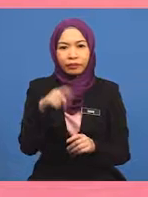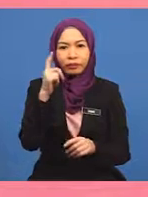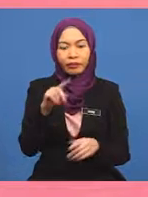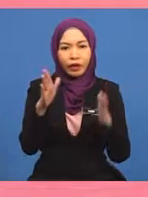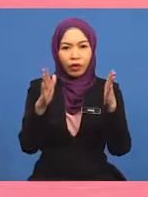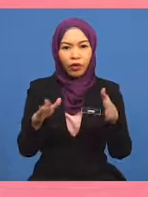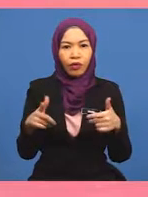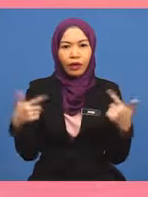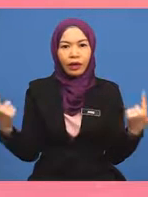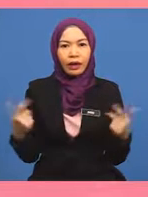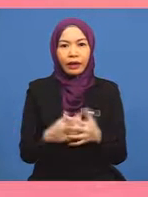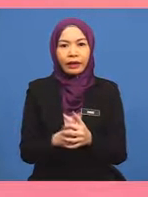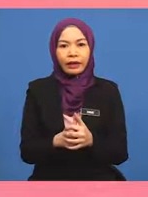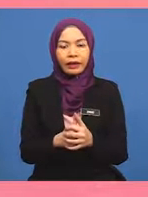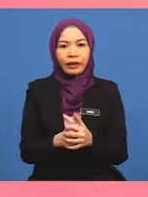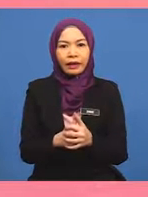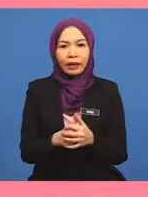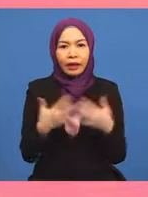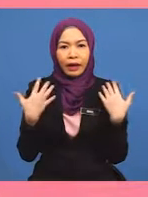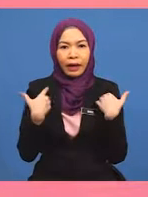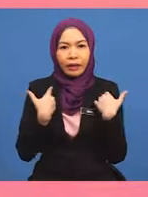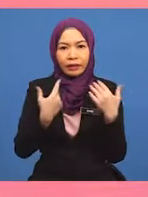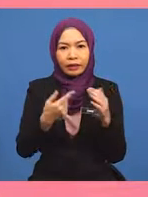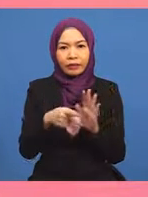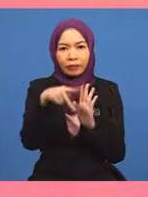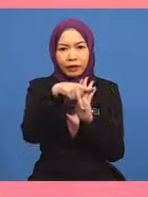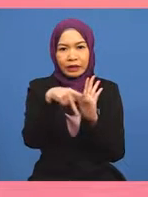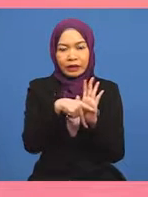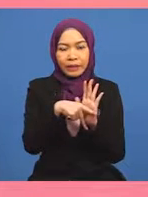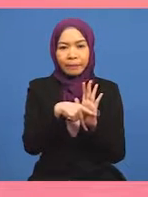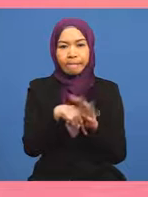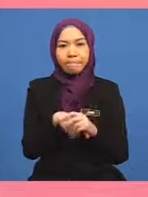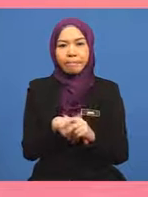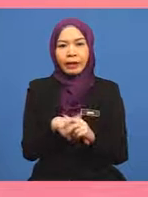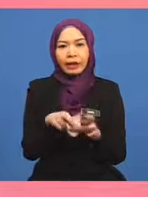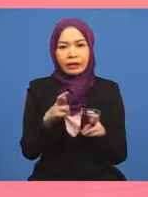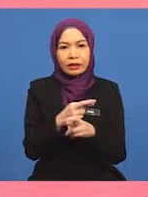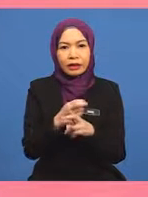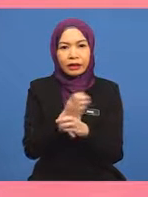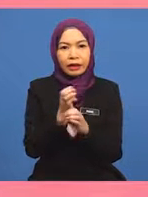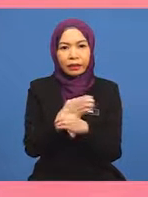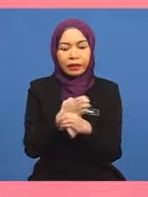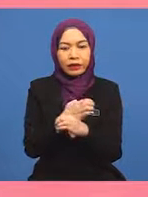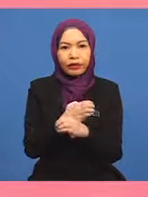Terdapat 9 prinsip reka bentuk, iaitu yang